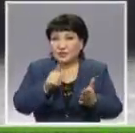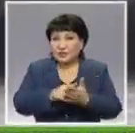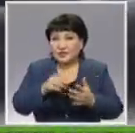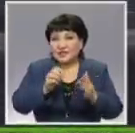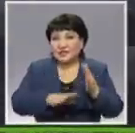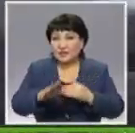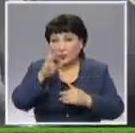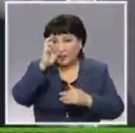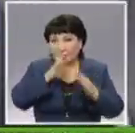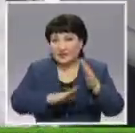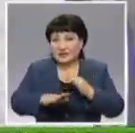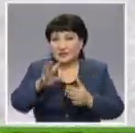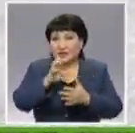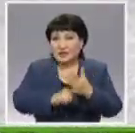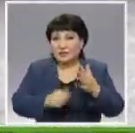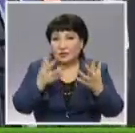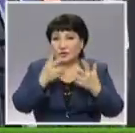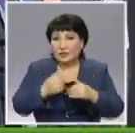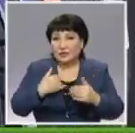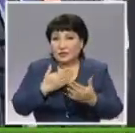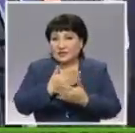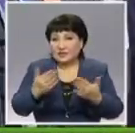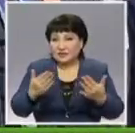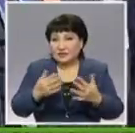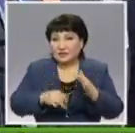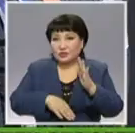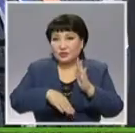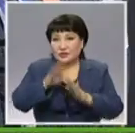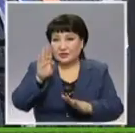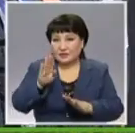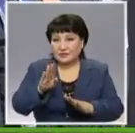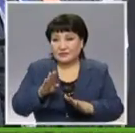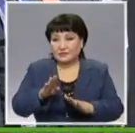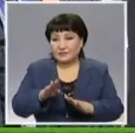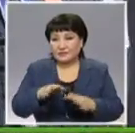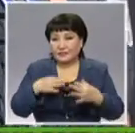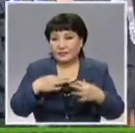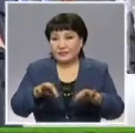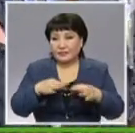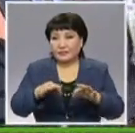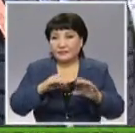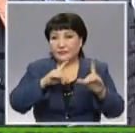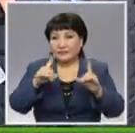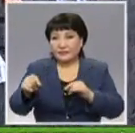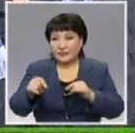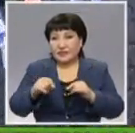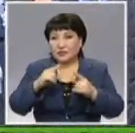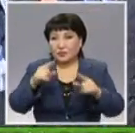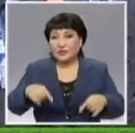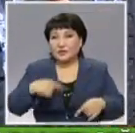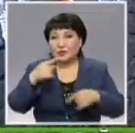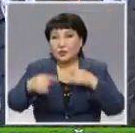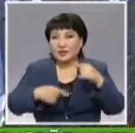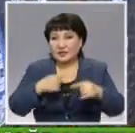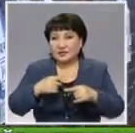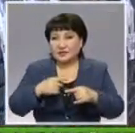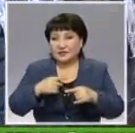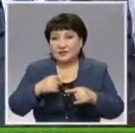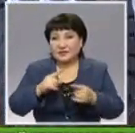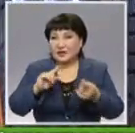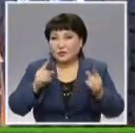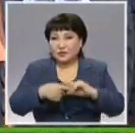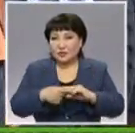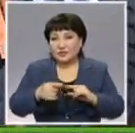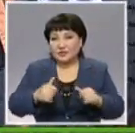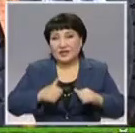елдеріндегі айыппұл көлемі бізден де жоғары. Көлік тізгіндеген көпшілік жыл маусымдары ауысқанымен дөңгелегінің тысын ауыстыруға асықпай